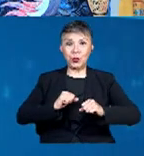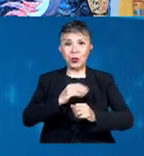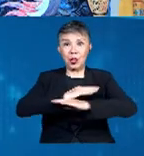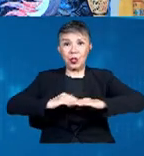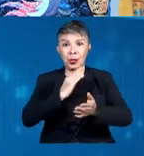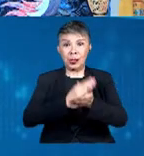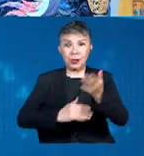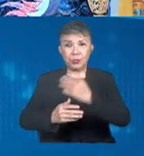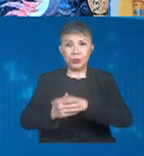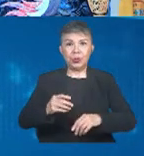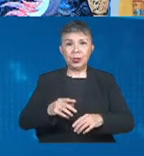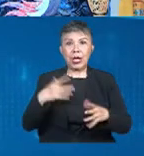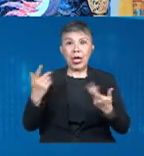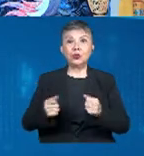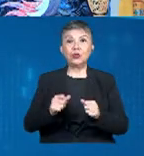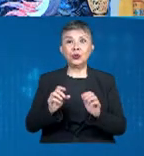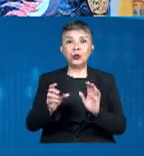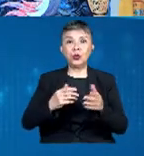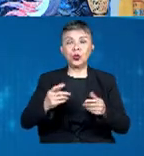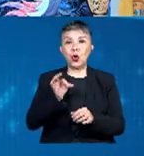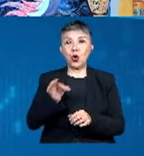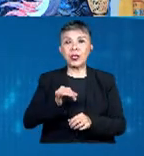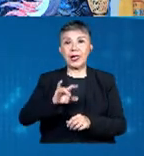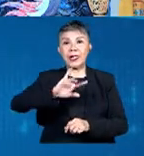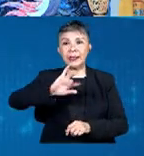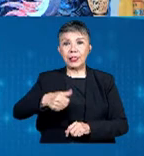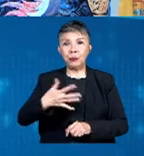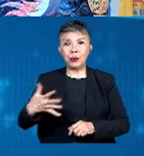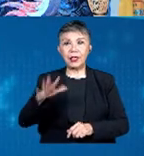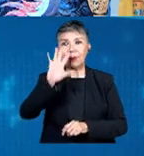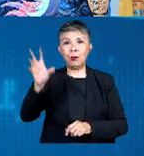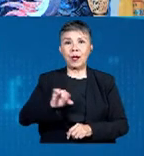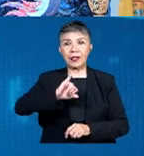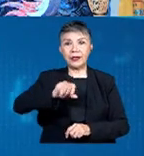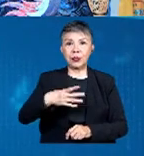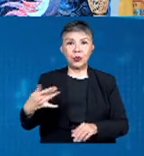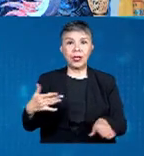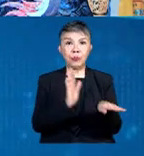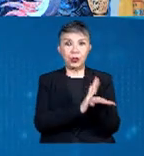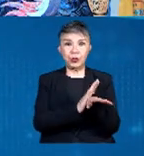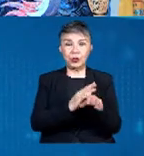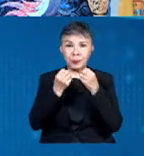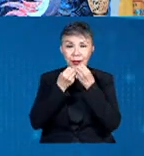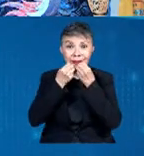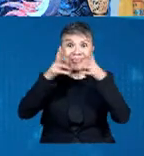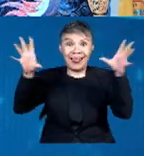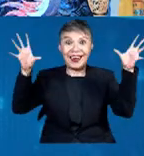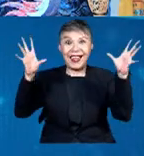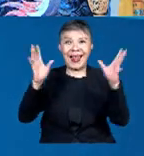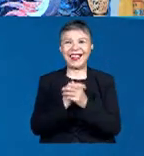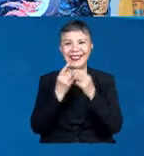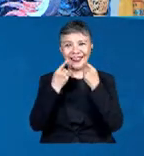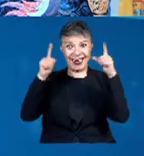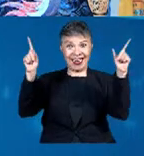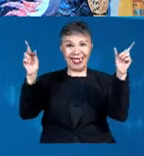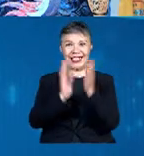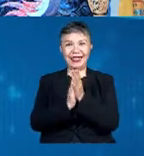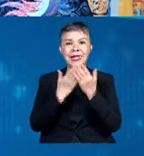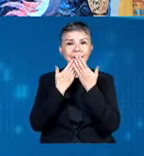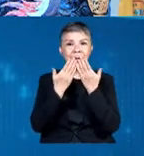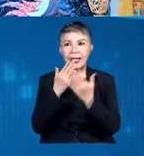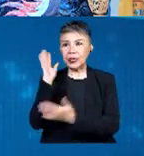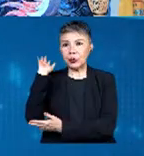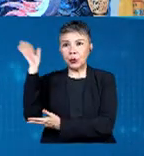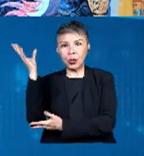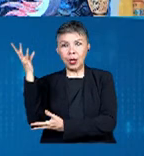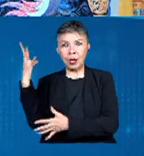ya, tapi juga ajang unjuk gigi juga untuk Kota Jayapura, Kabupaten Jayapura, dan Papua secara luas. Terima kasih untuk narasumber-narasumber